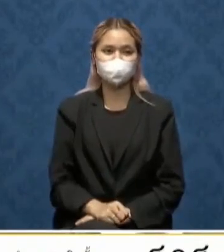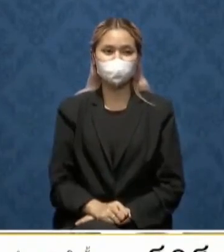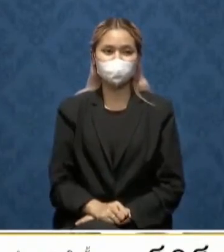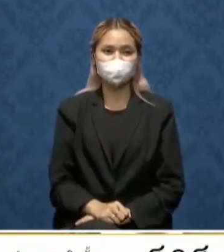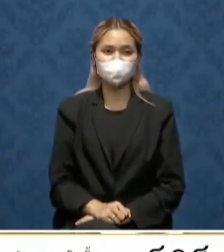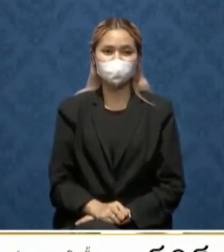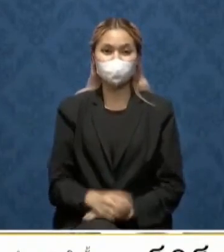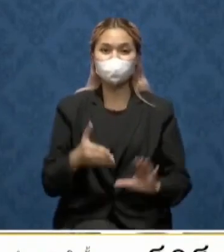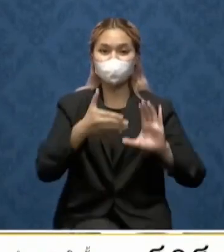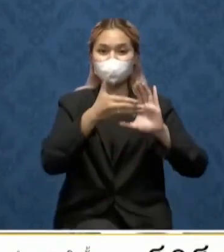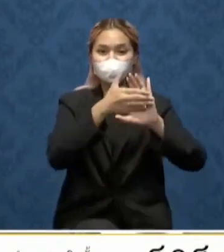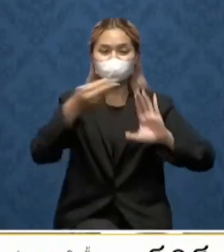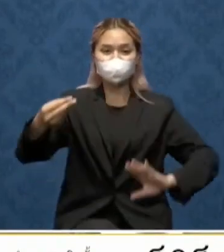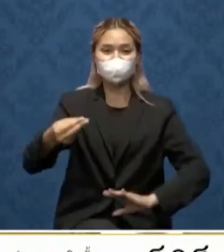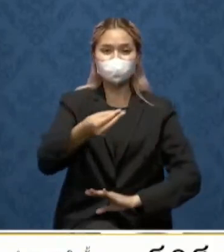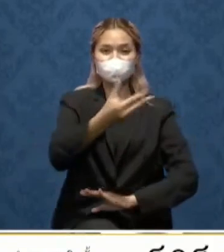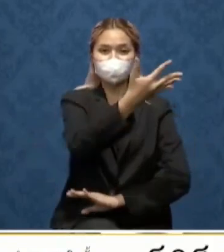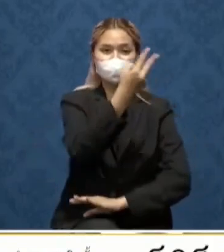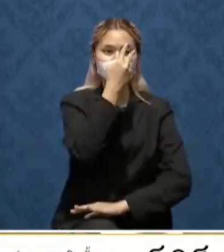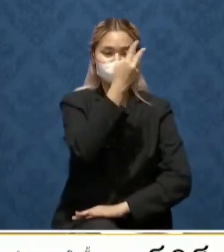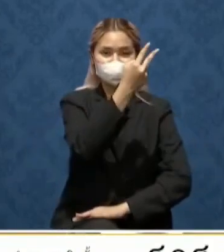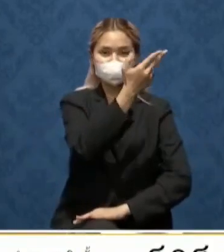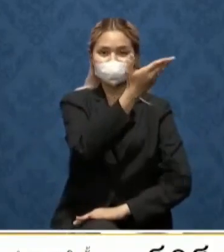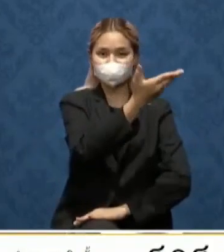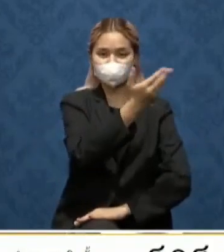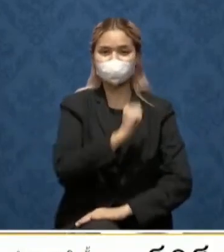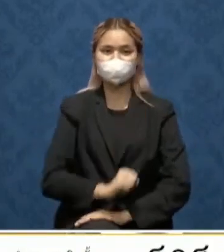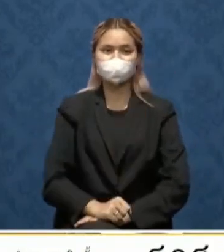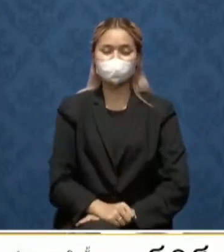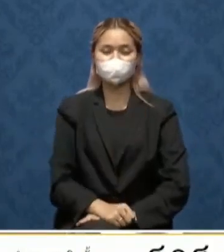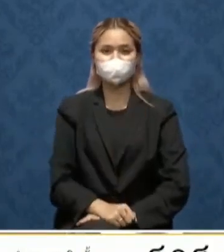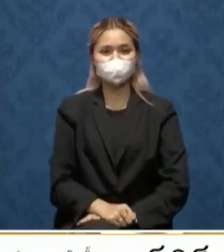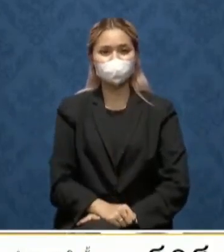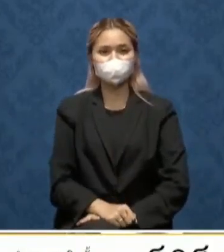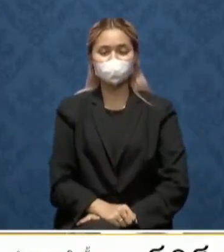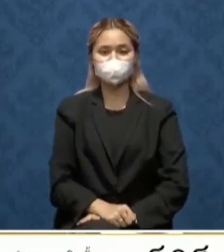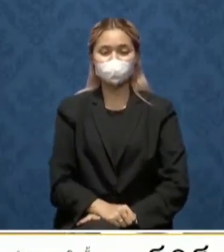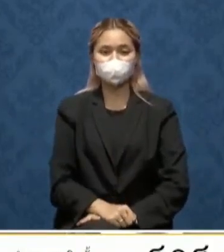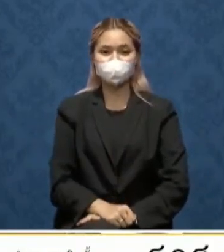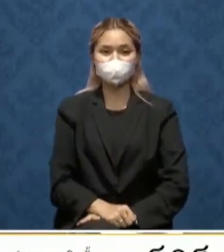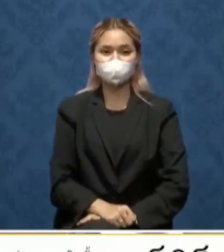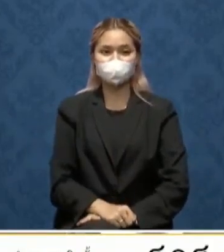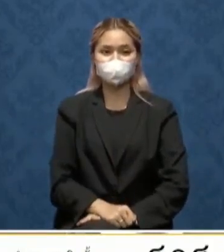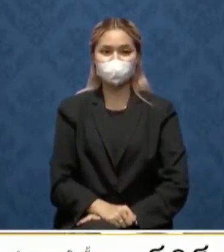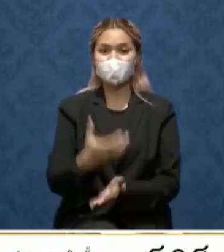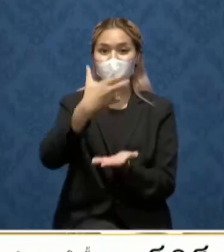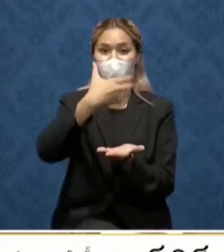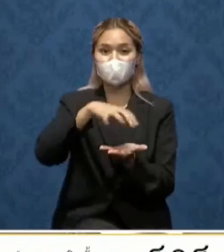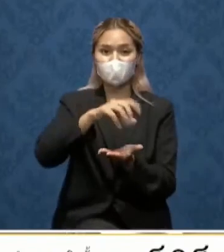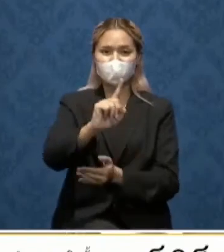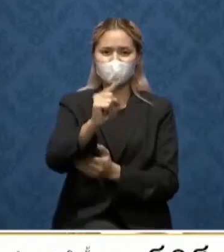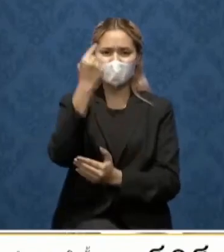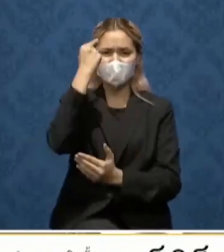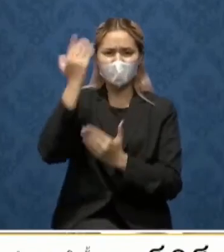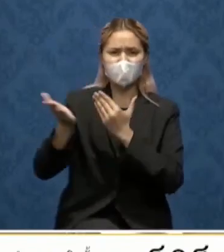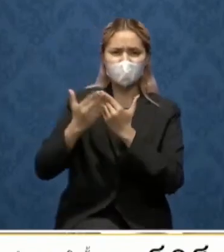าน